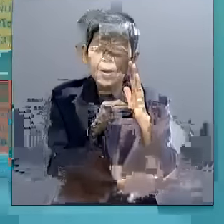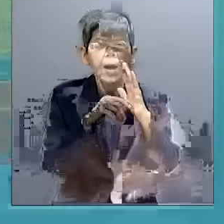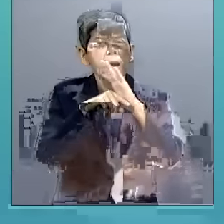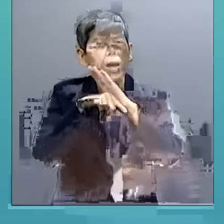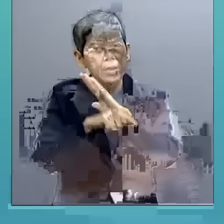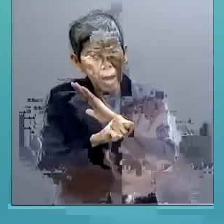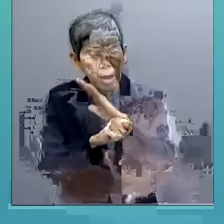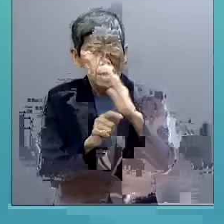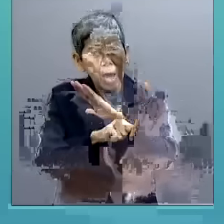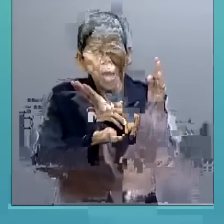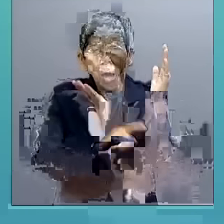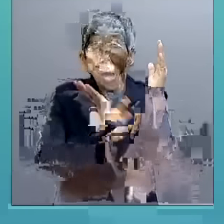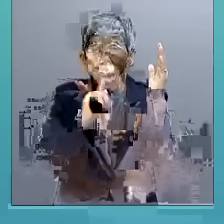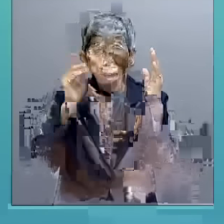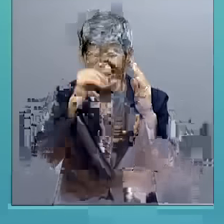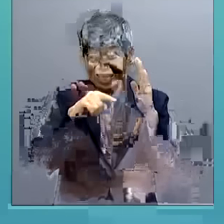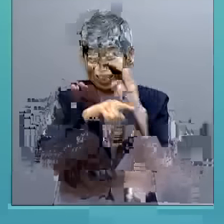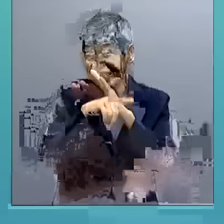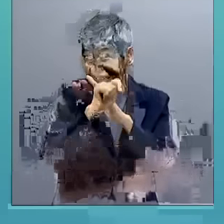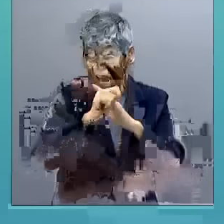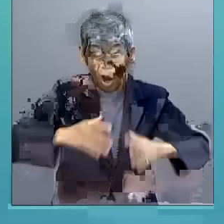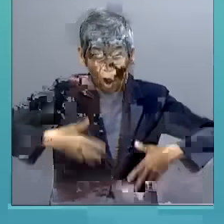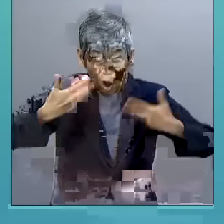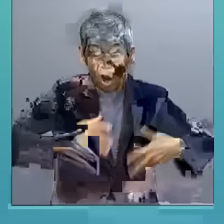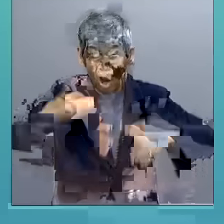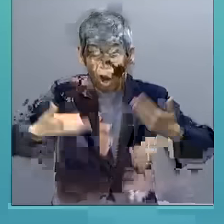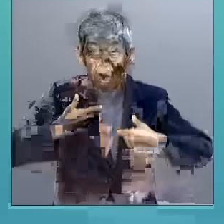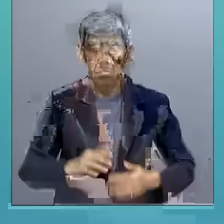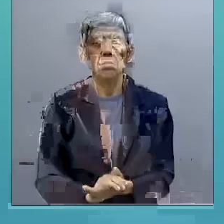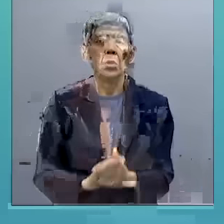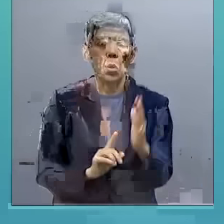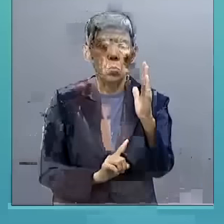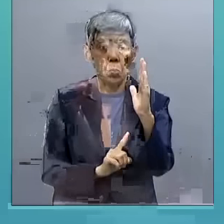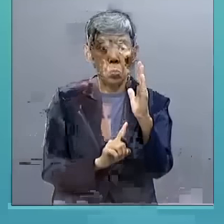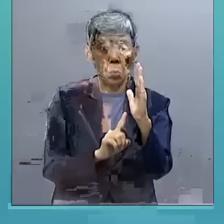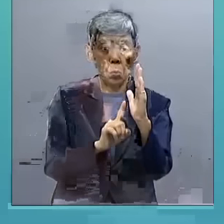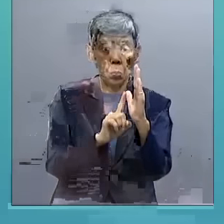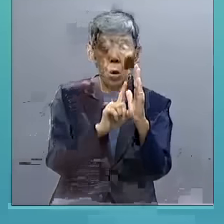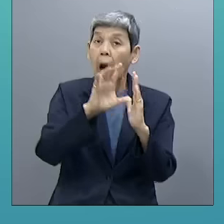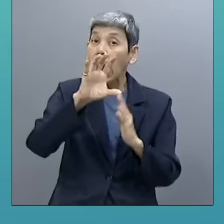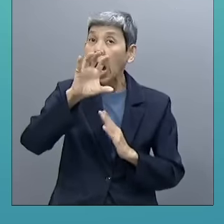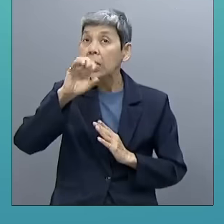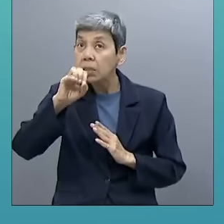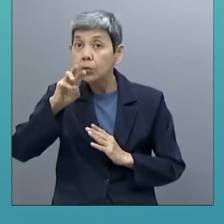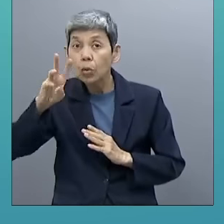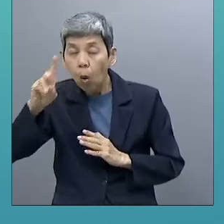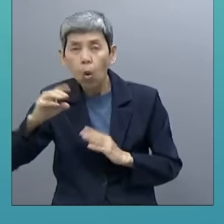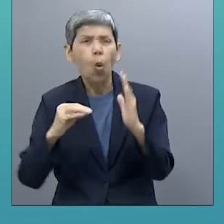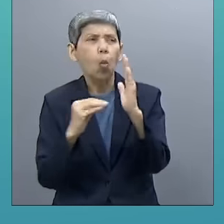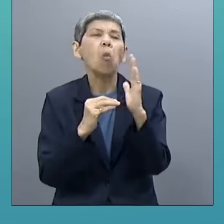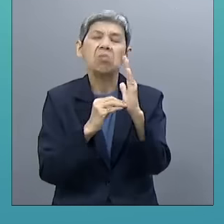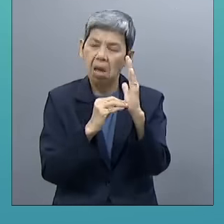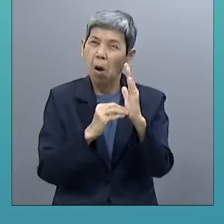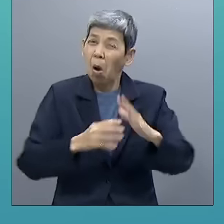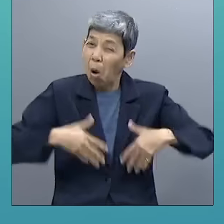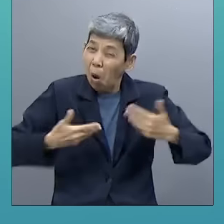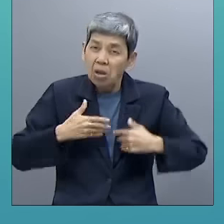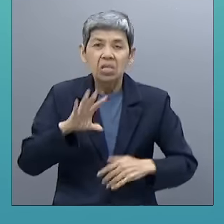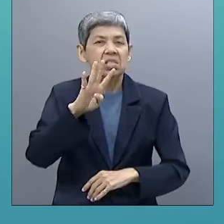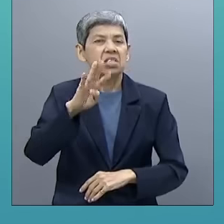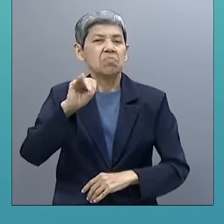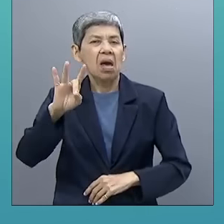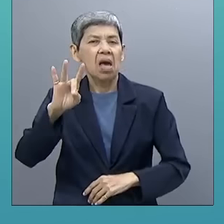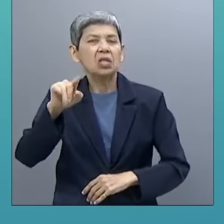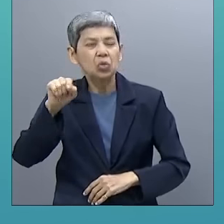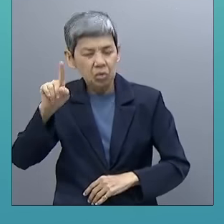กระบี่เฉพาะที่ตราชดัชนีความร้อนทะลุ 50.6องศเซซแล้วกรุงเทพฯก็ไม่น้อยหน้าค่ะ 48.1องศ